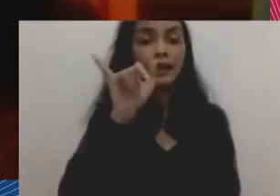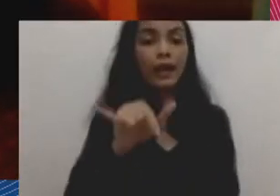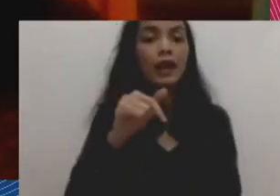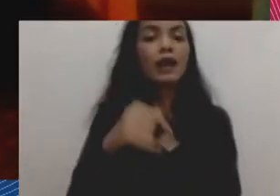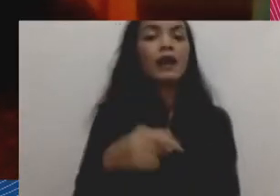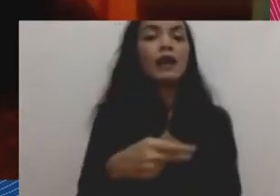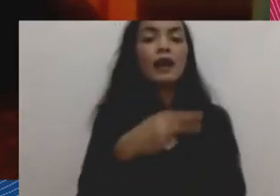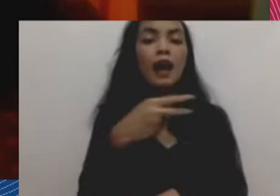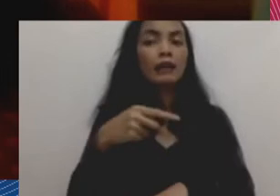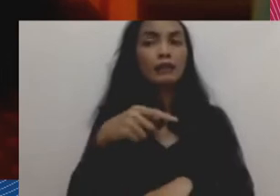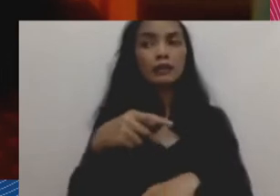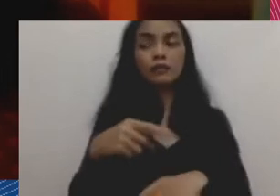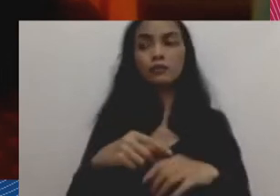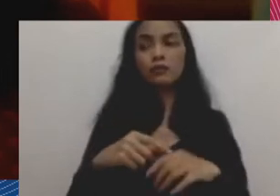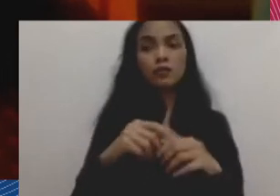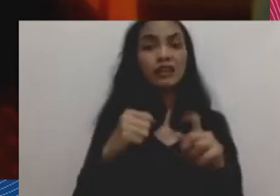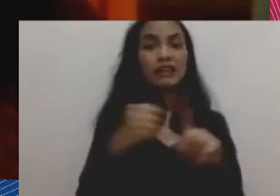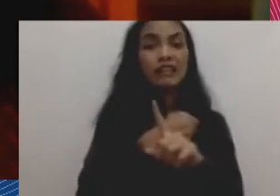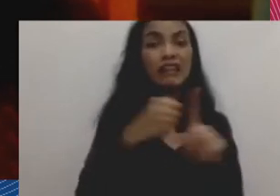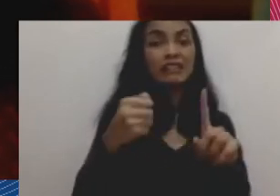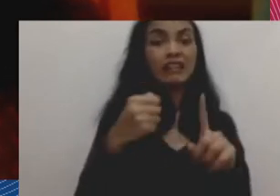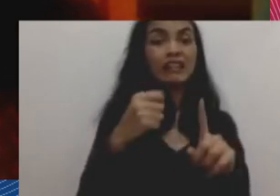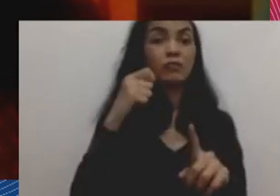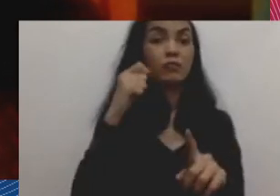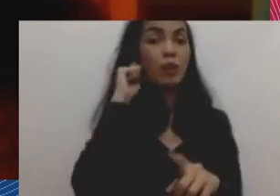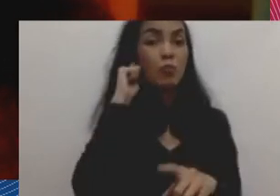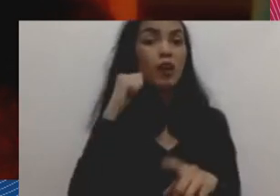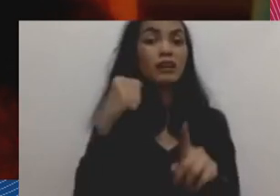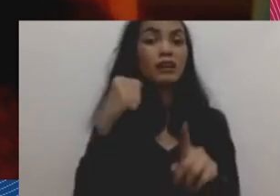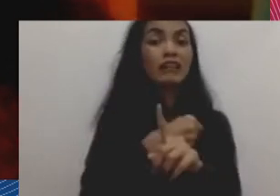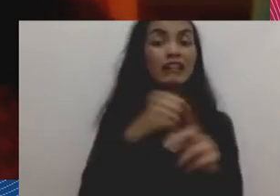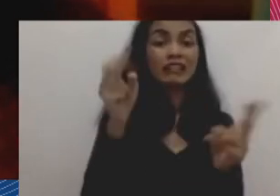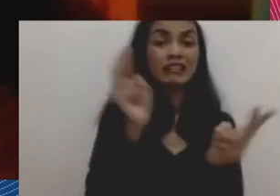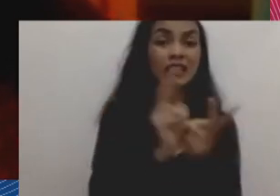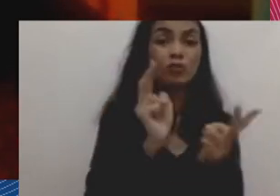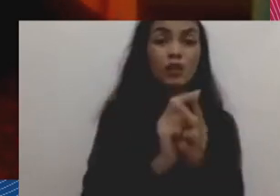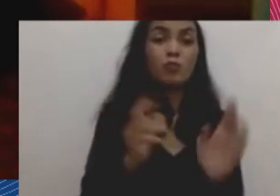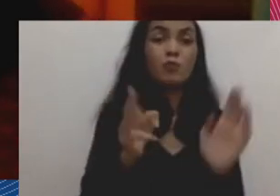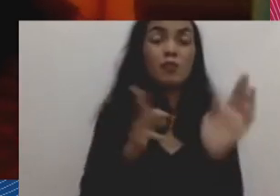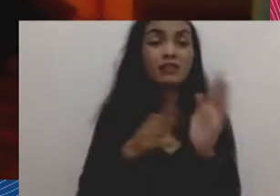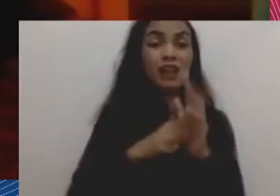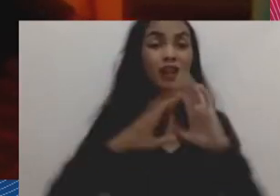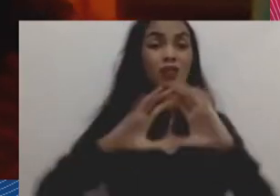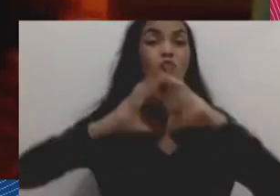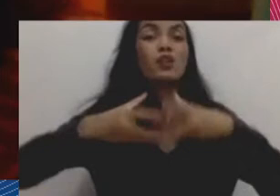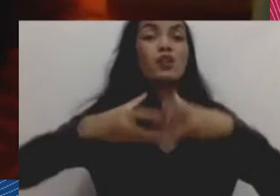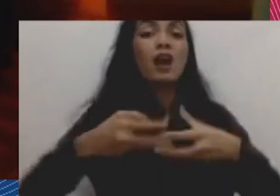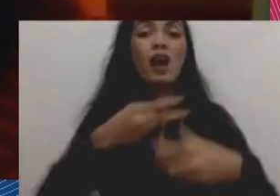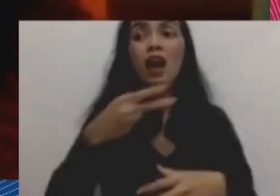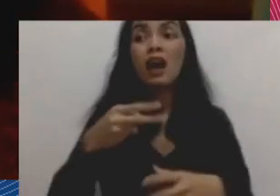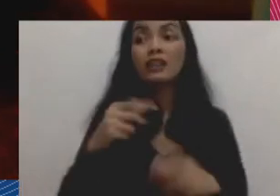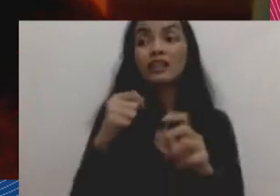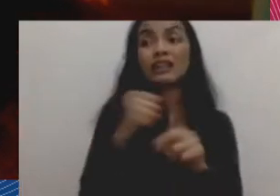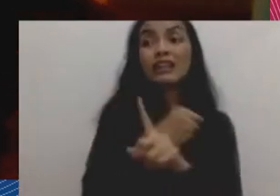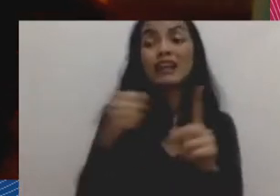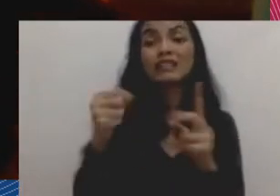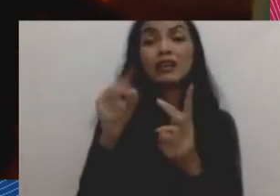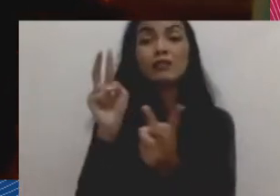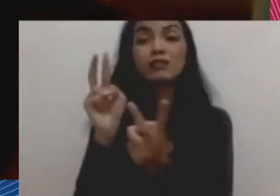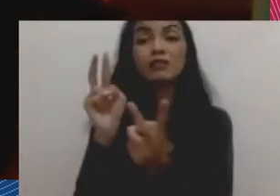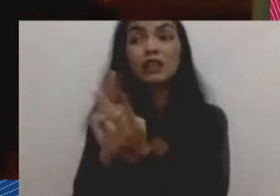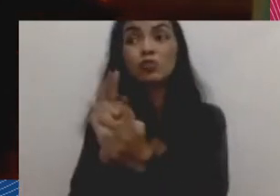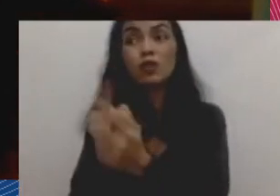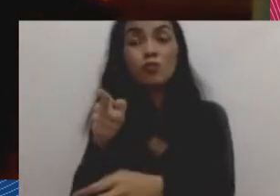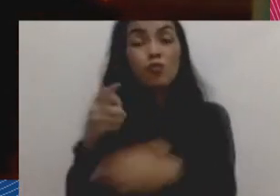our problem gitu loh in the world. Nah, ini juga bukan hanya persoalan perempuan yang memperjuangkan haknya, tapi